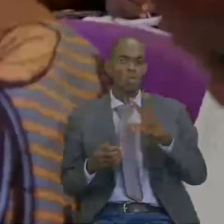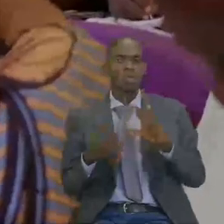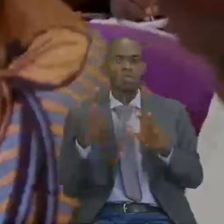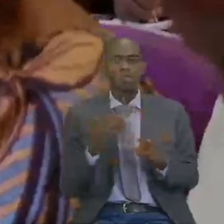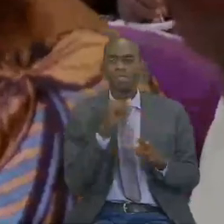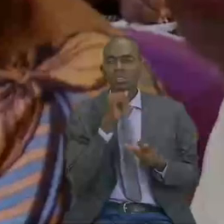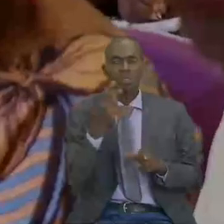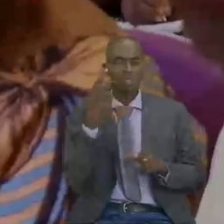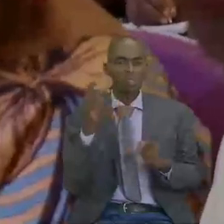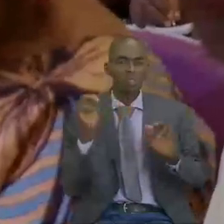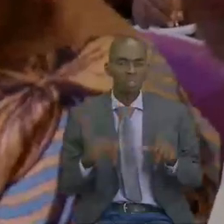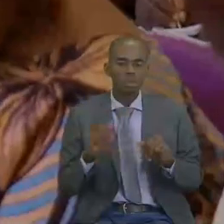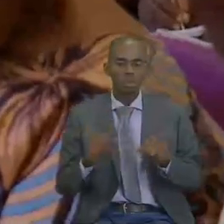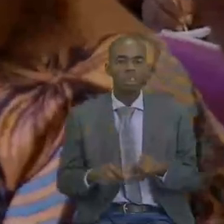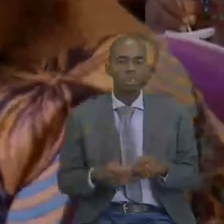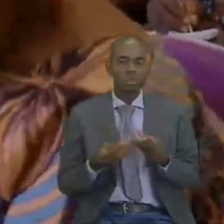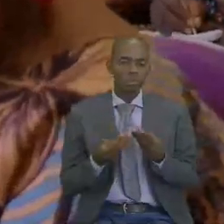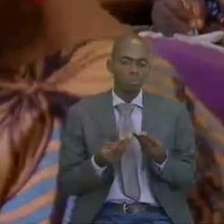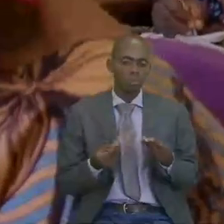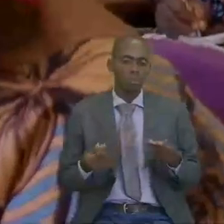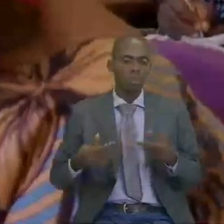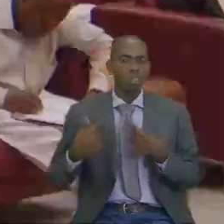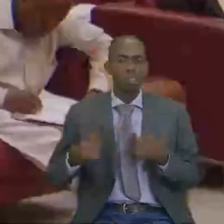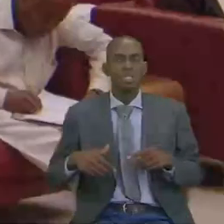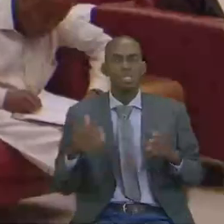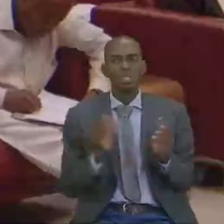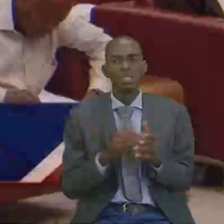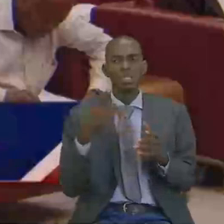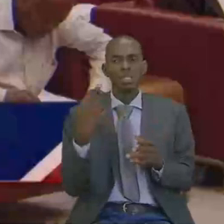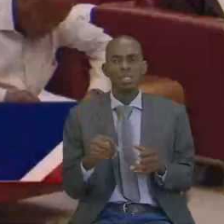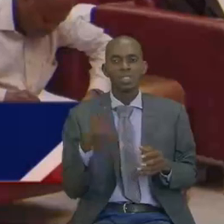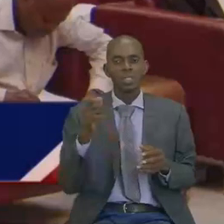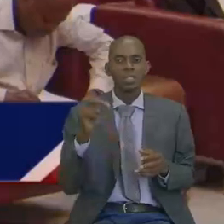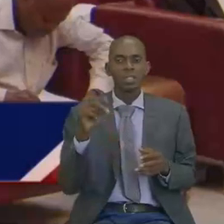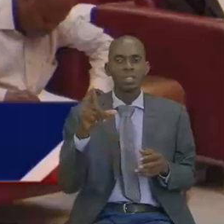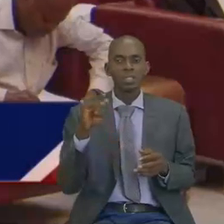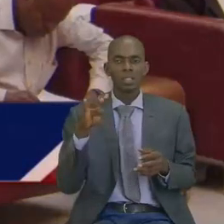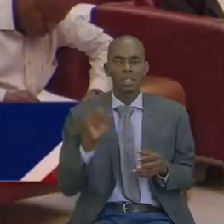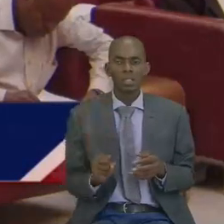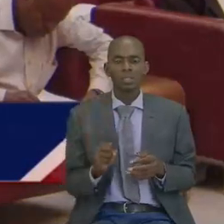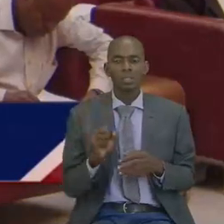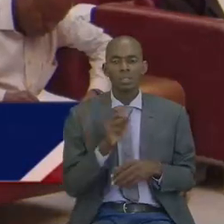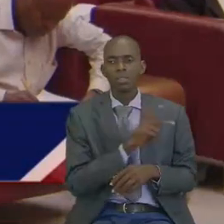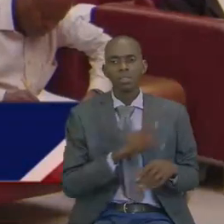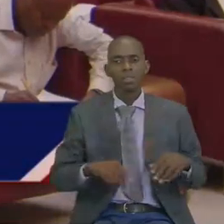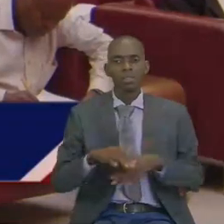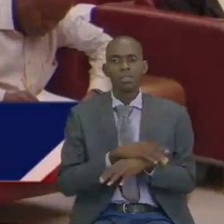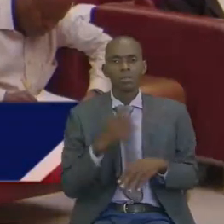Les mains invisibles écrasantes contre les royaumes des nations. Les mains